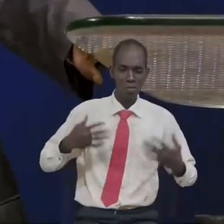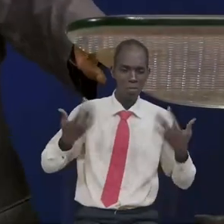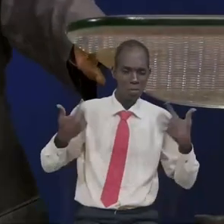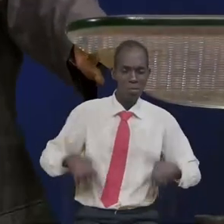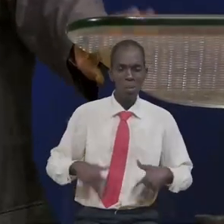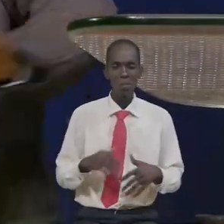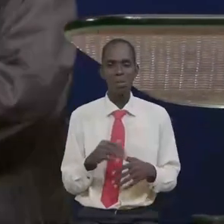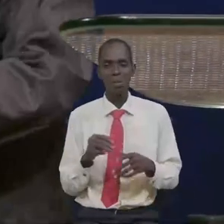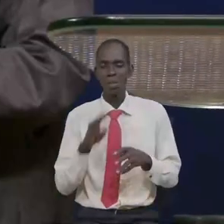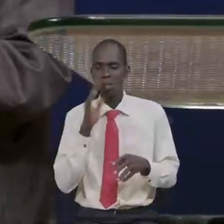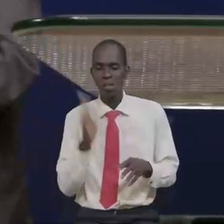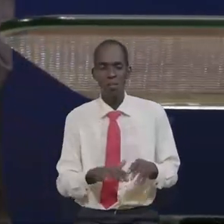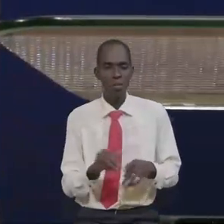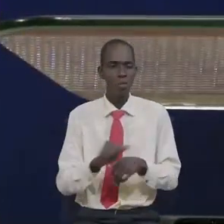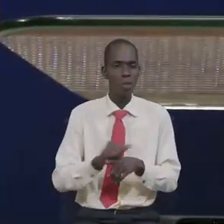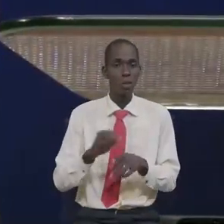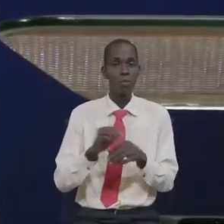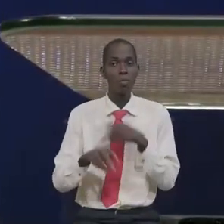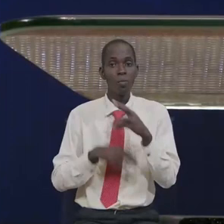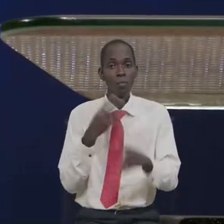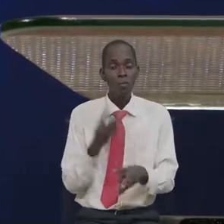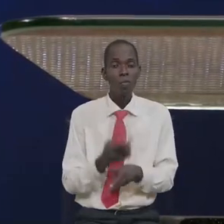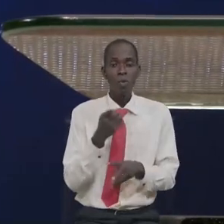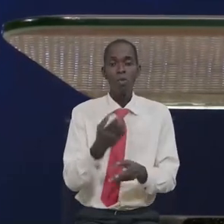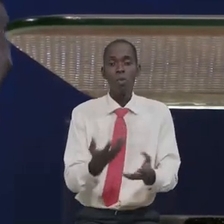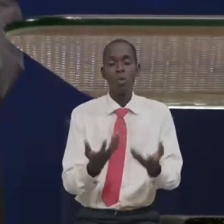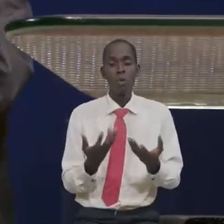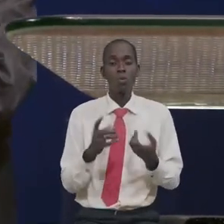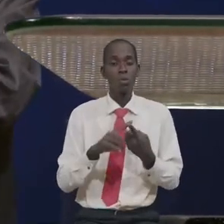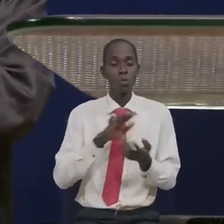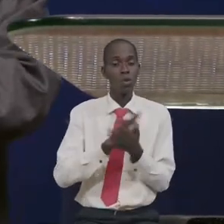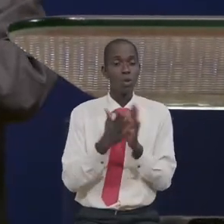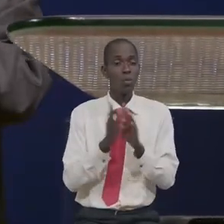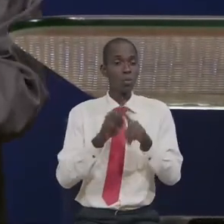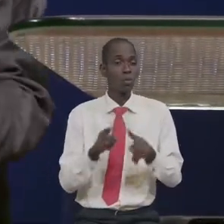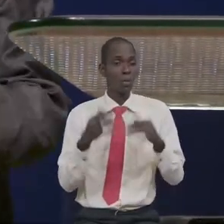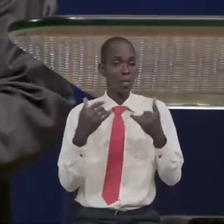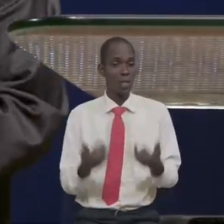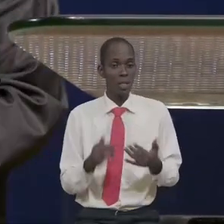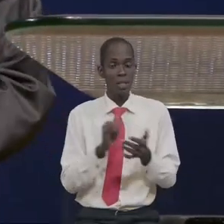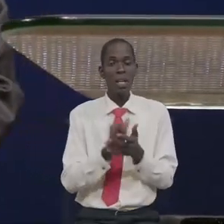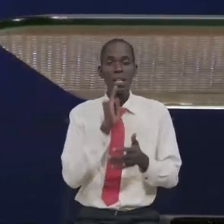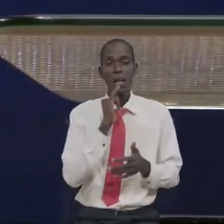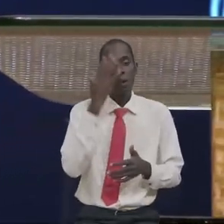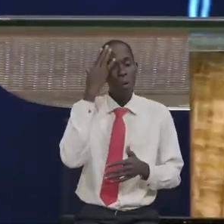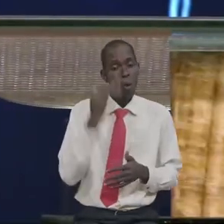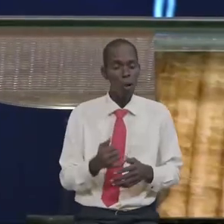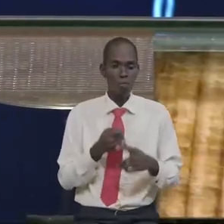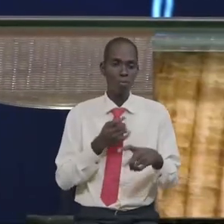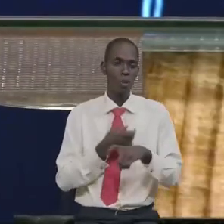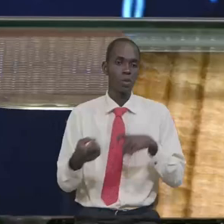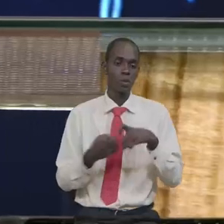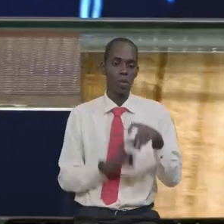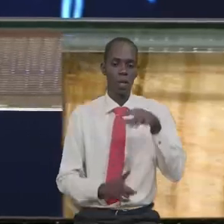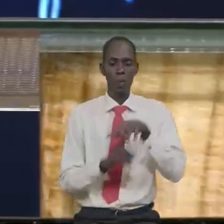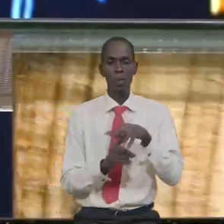des principes du monde, parce que tu es maintenant différent, c'est pourquoi la persécution vient.